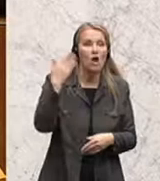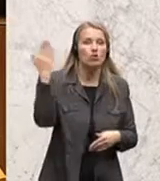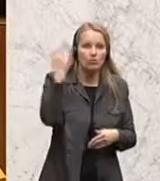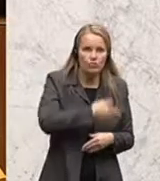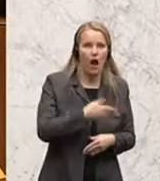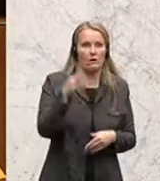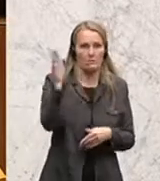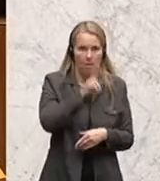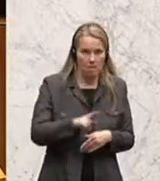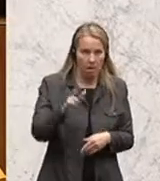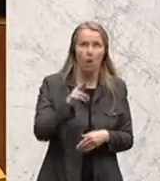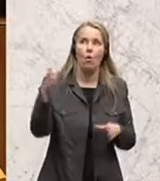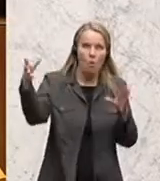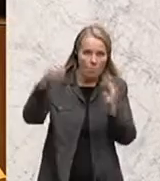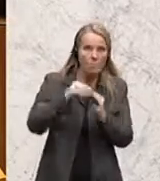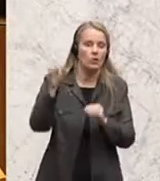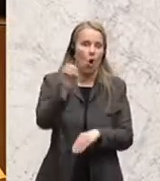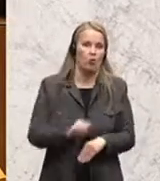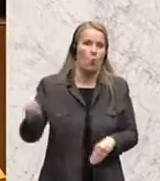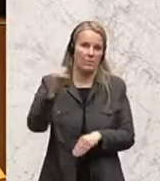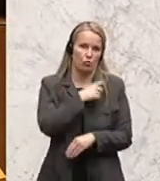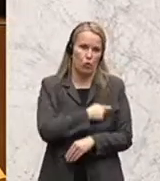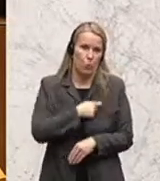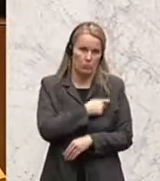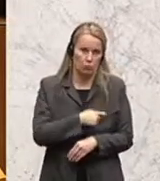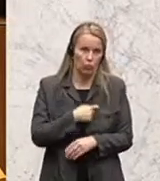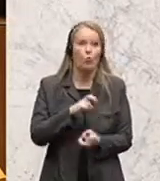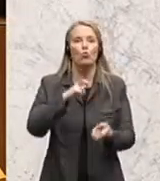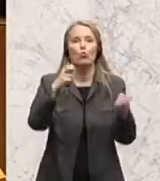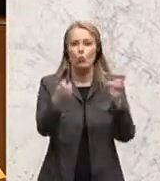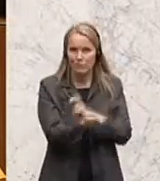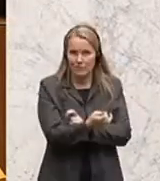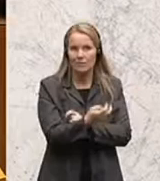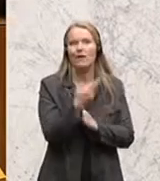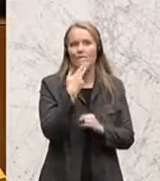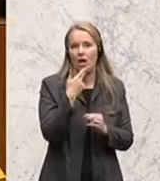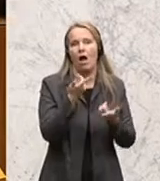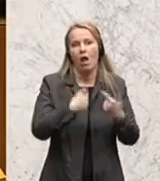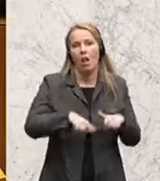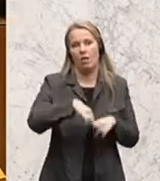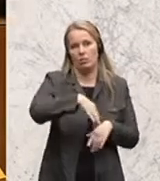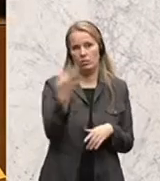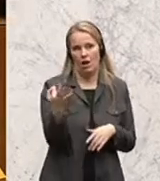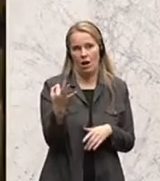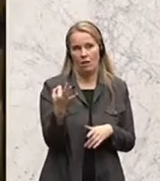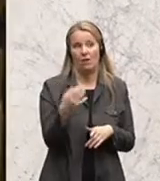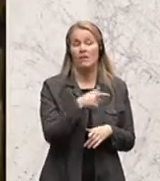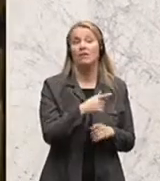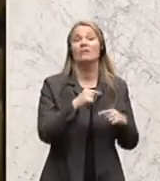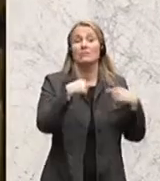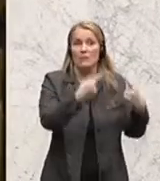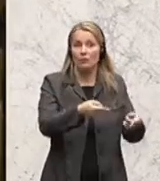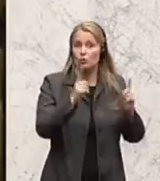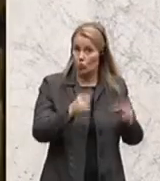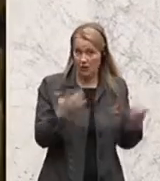Schwarz-Blau mit der Europäischen Kommission und umgesetzt durch den Landtag. Und was damit erfolgen sollte, war,